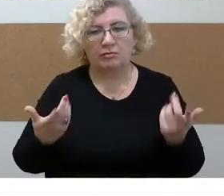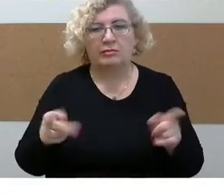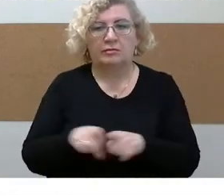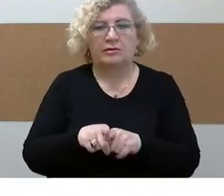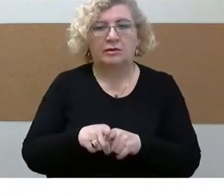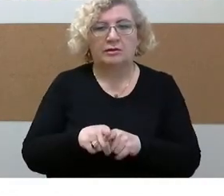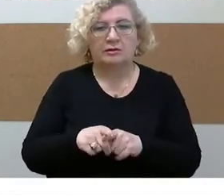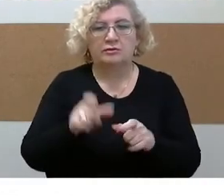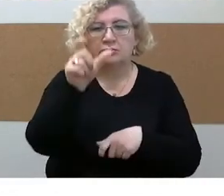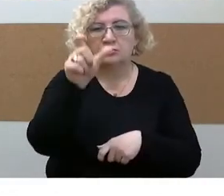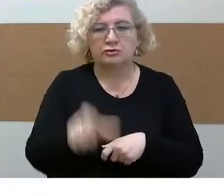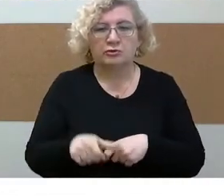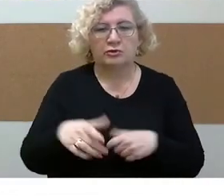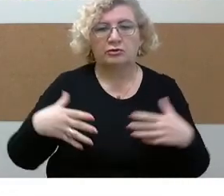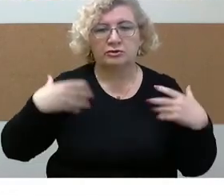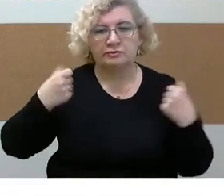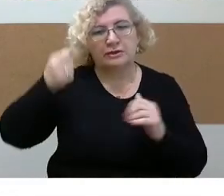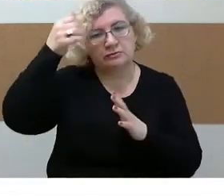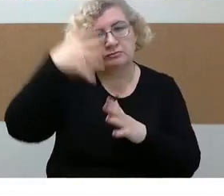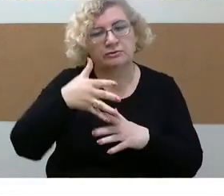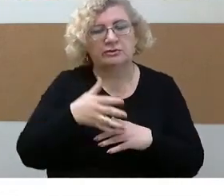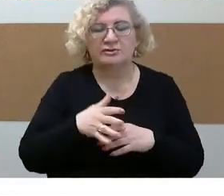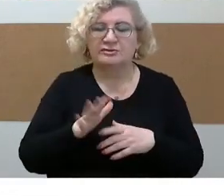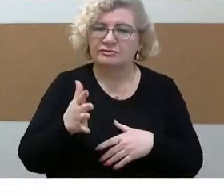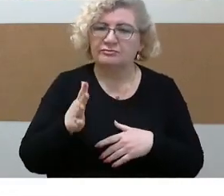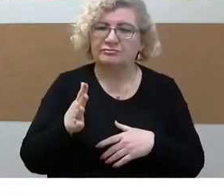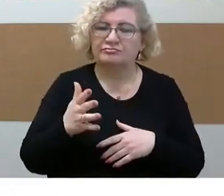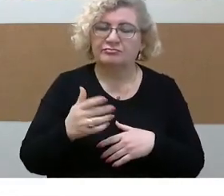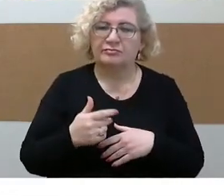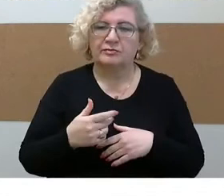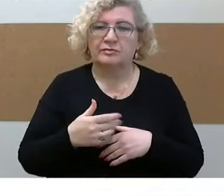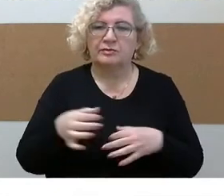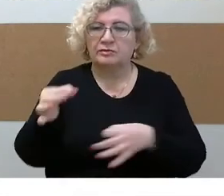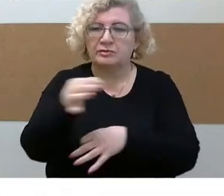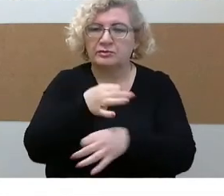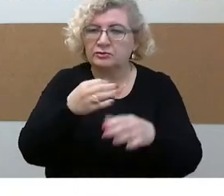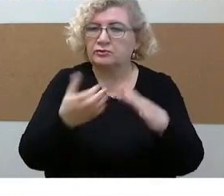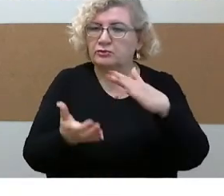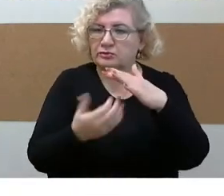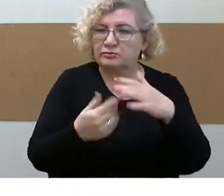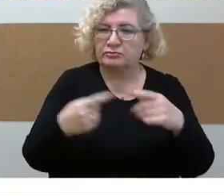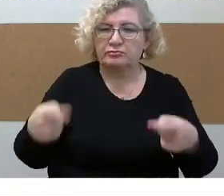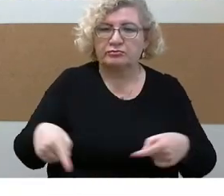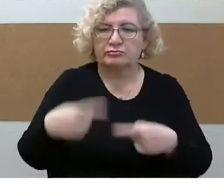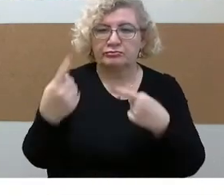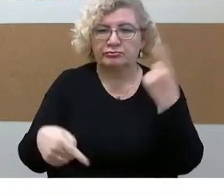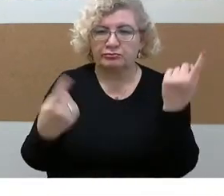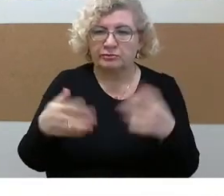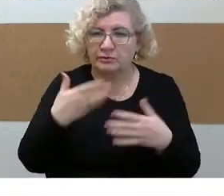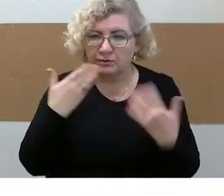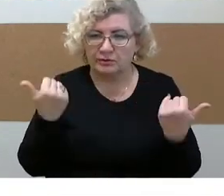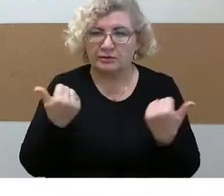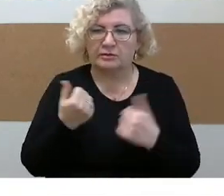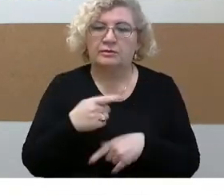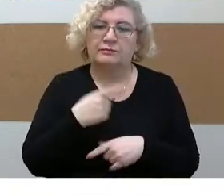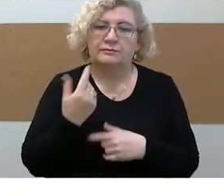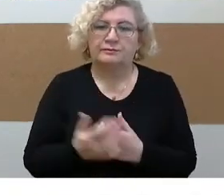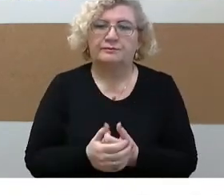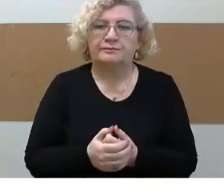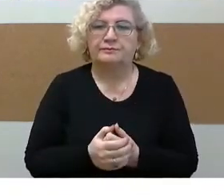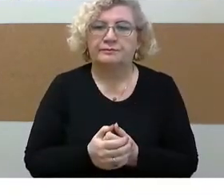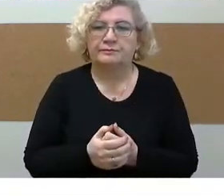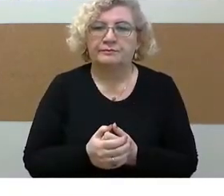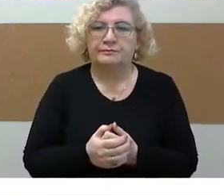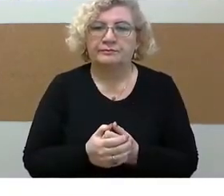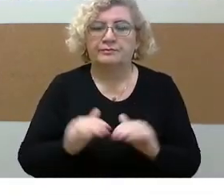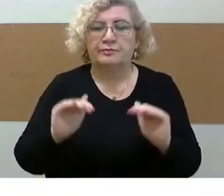sveikatos temos yra subtilios, jos nepakankamai diskutuojamos, nepakankamai keliamos ir tikrai yra daug stigmatizacijos tame.